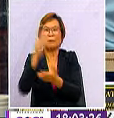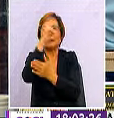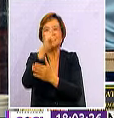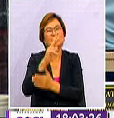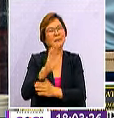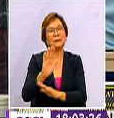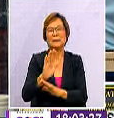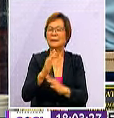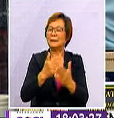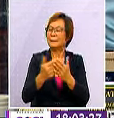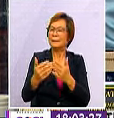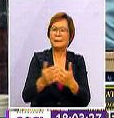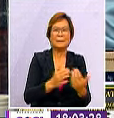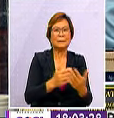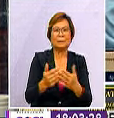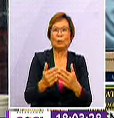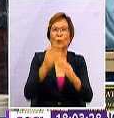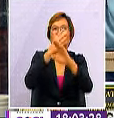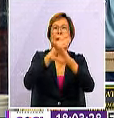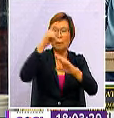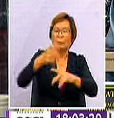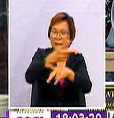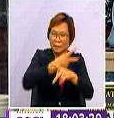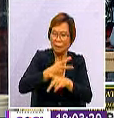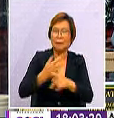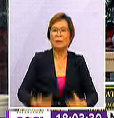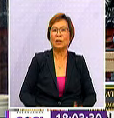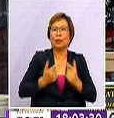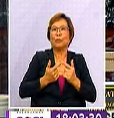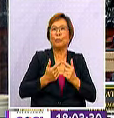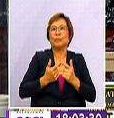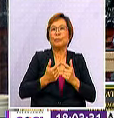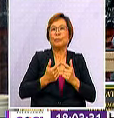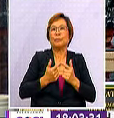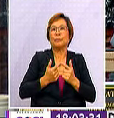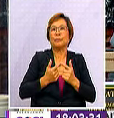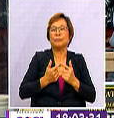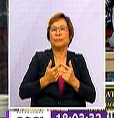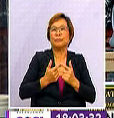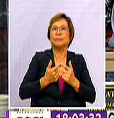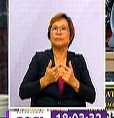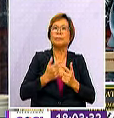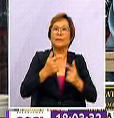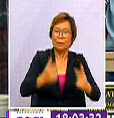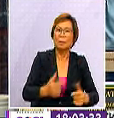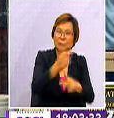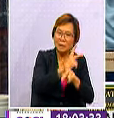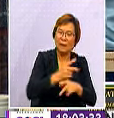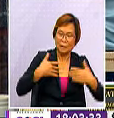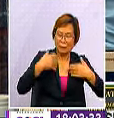kerajaan tidak akan kompromi bagi melindungi nyawa dan kehidupan atau lives and livelihoods dalam